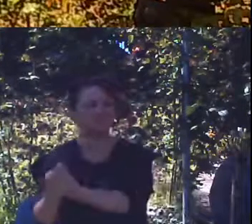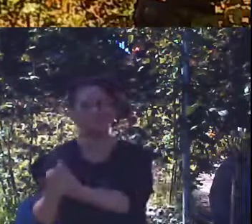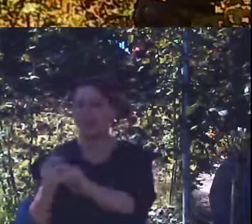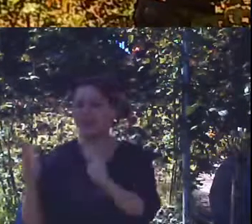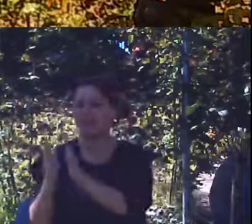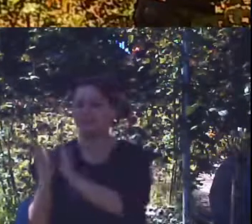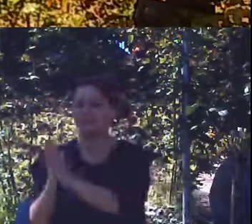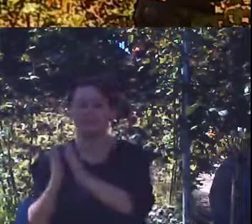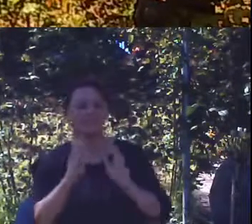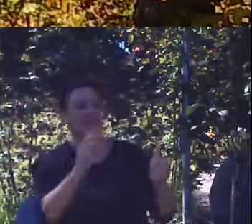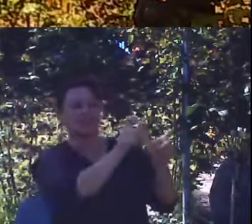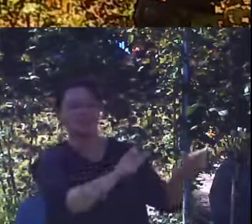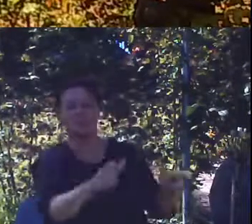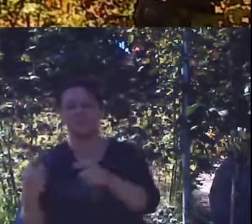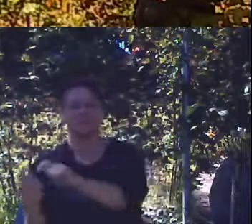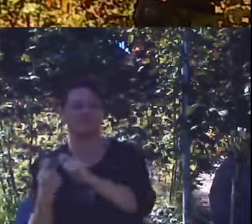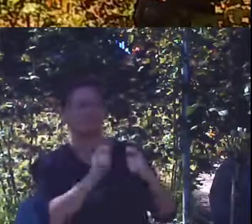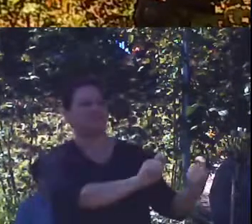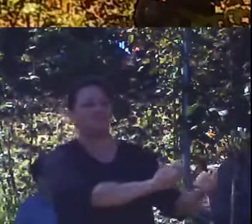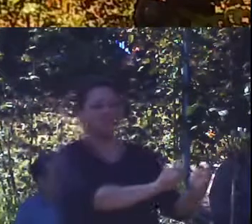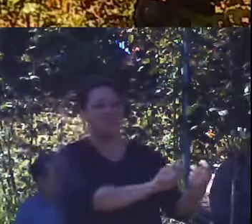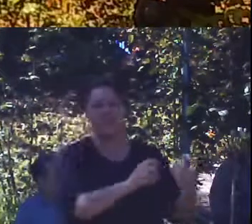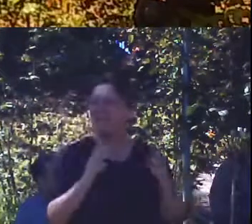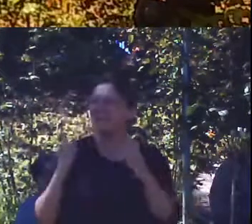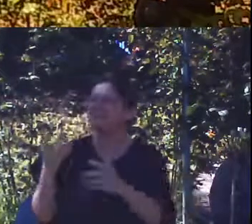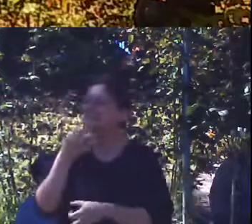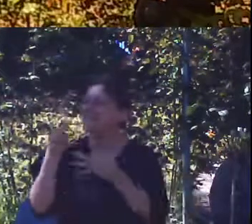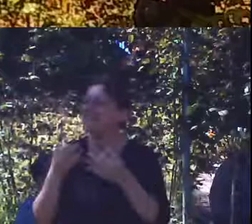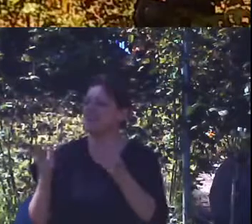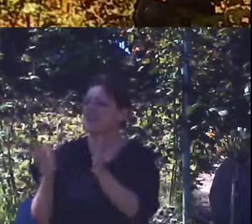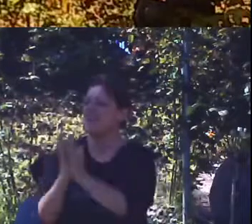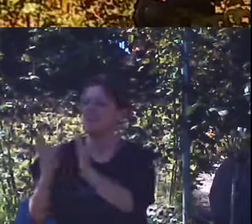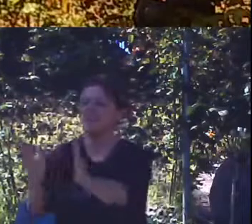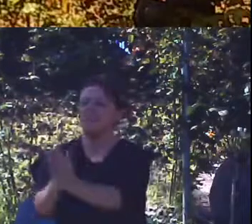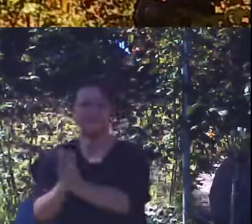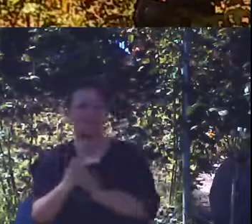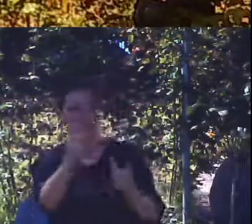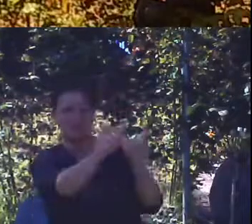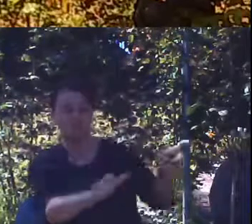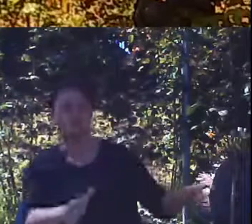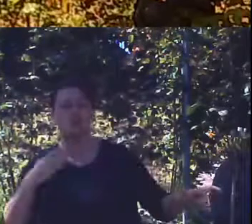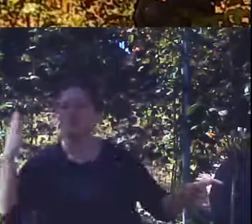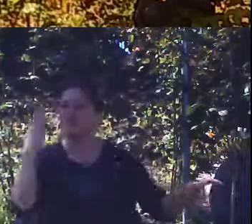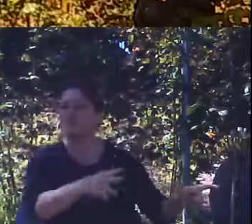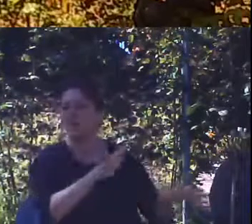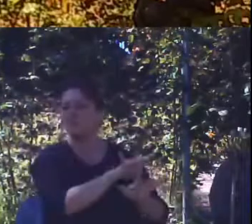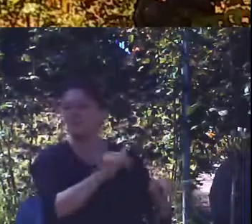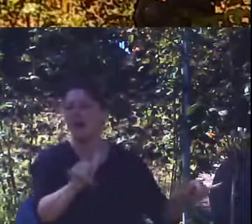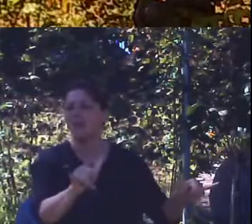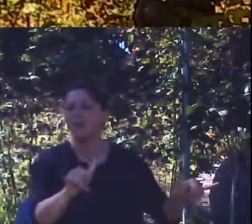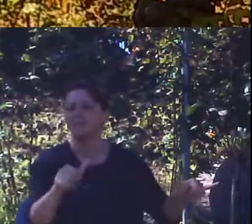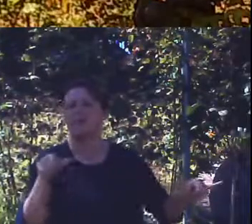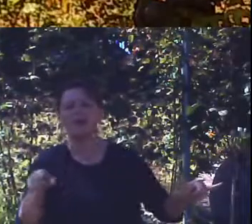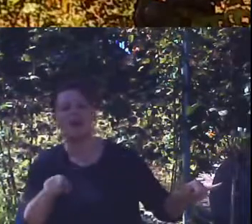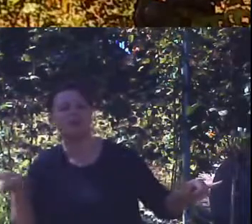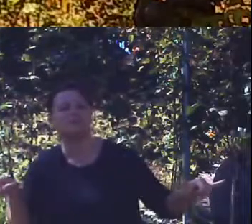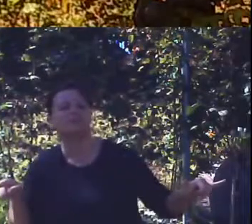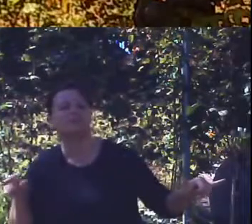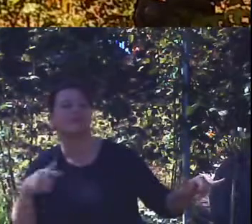mondo nel senso che la chiesa non condanni questo mondo ma continua da mauro